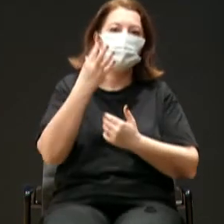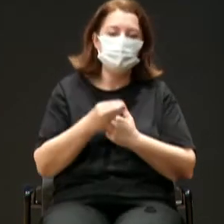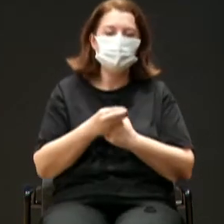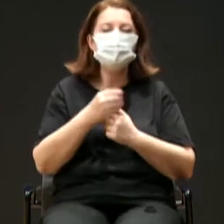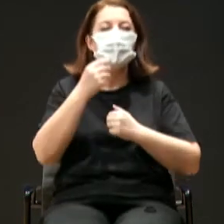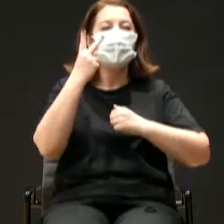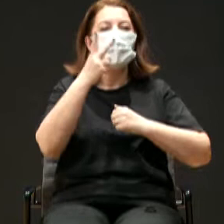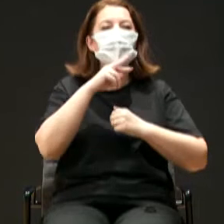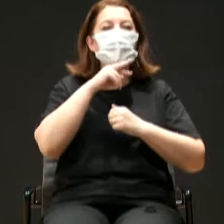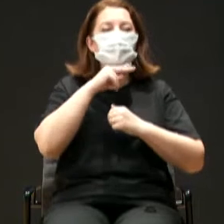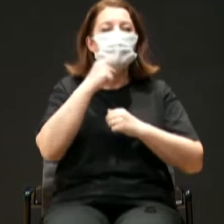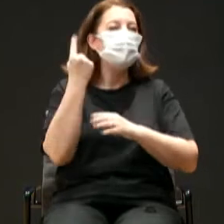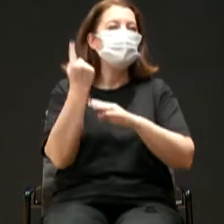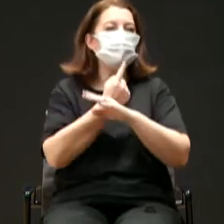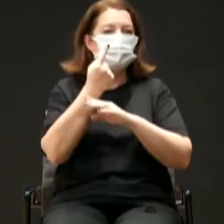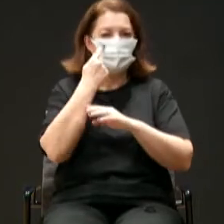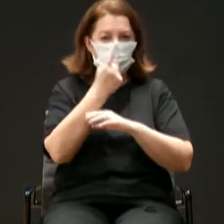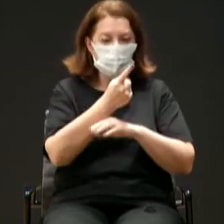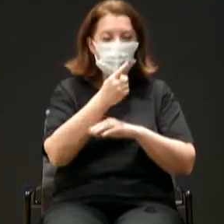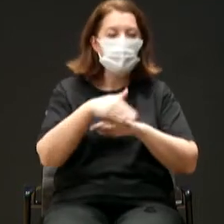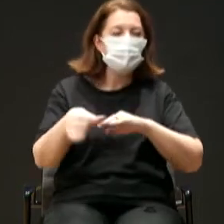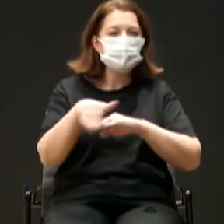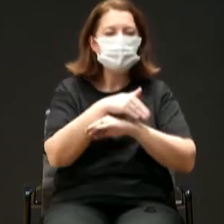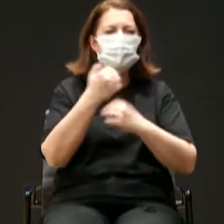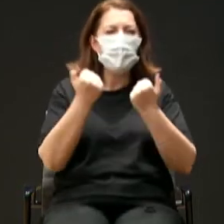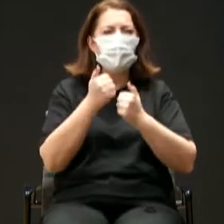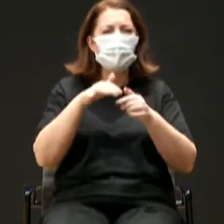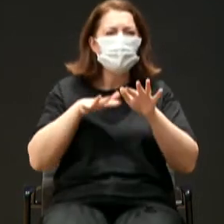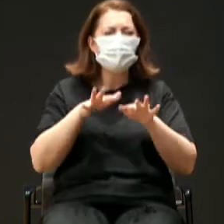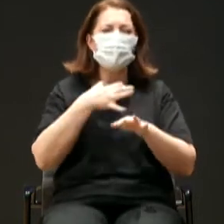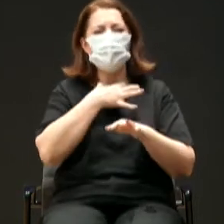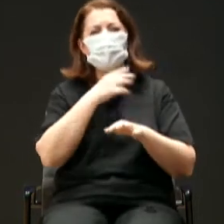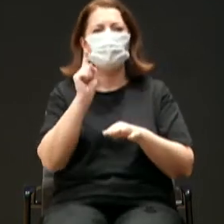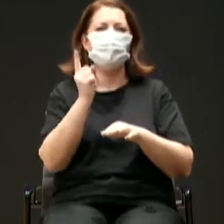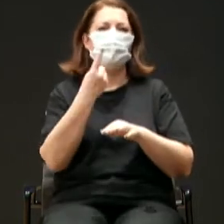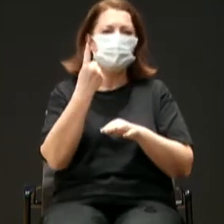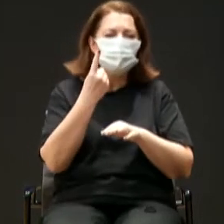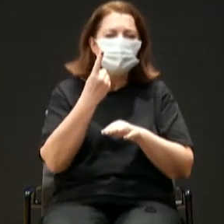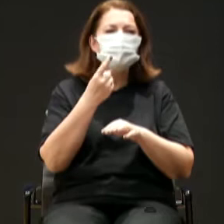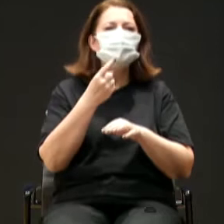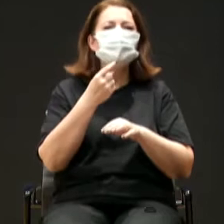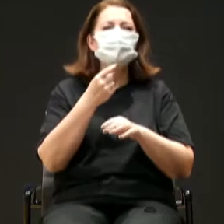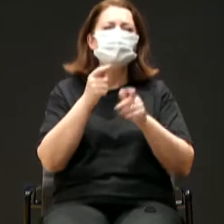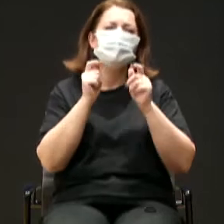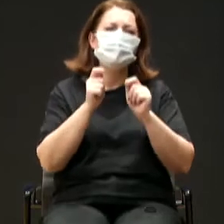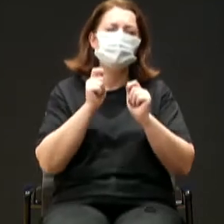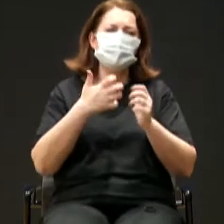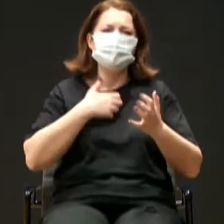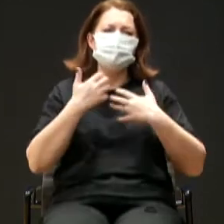İkinoğlu minibüs hattının da kullanıldığı cadde trafik yoğunluğundan dolayı gün içerisinde çekilmez bir hal